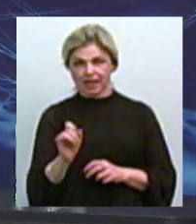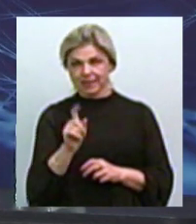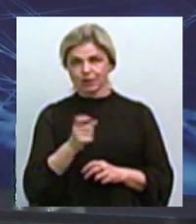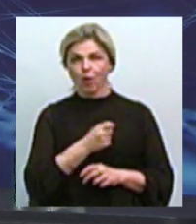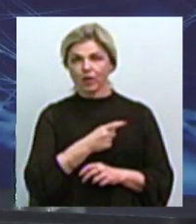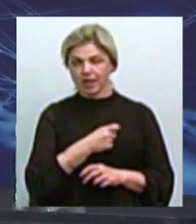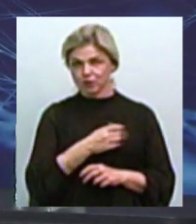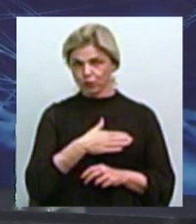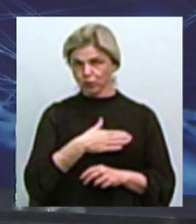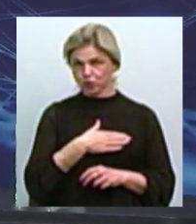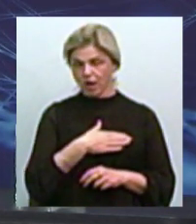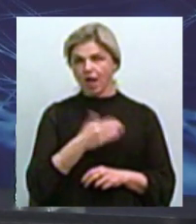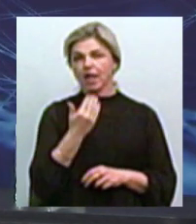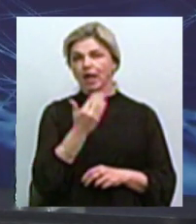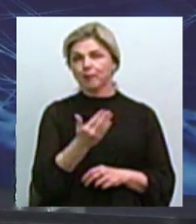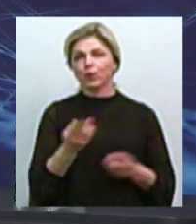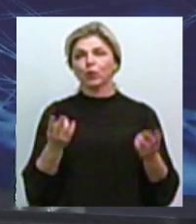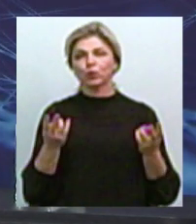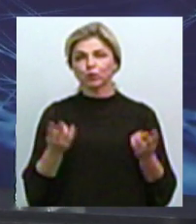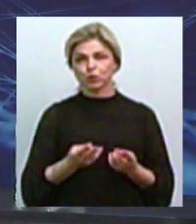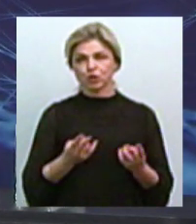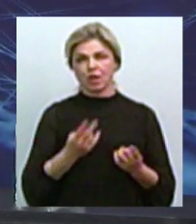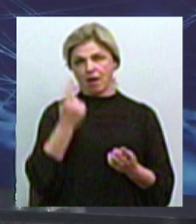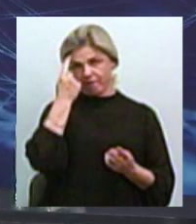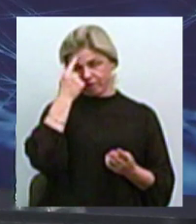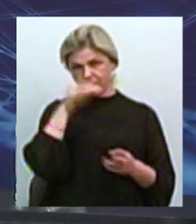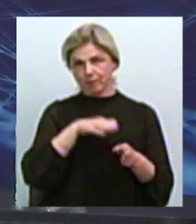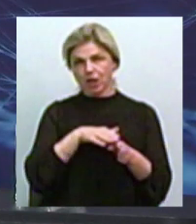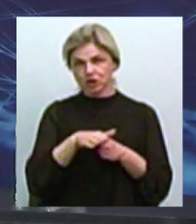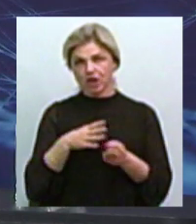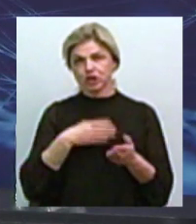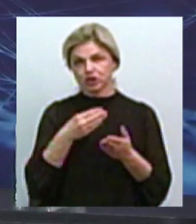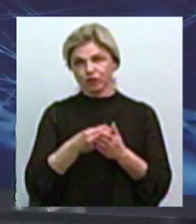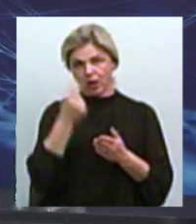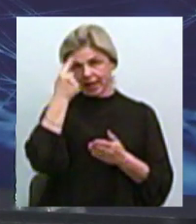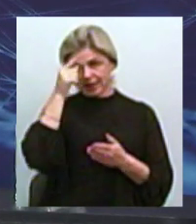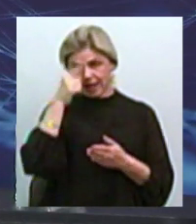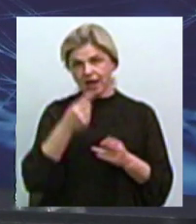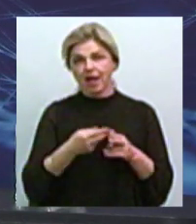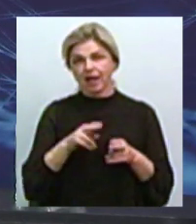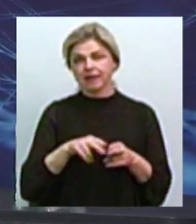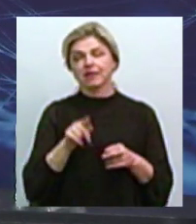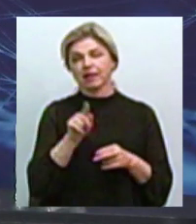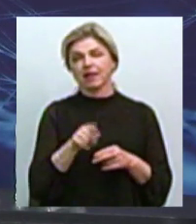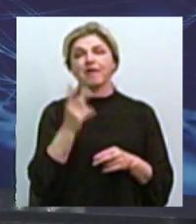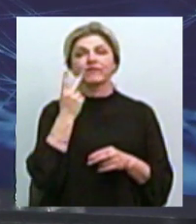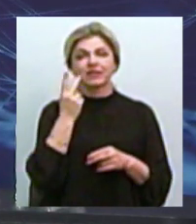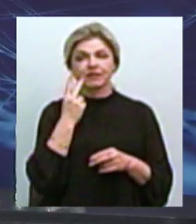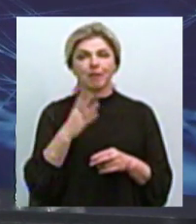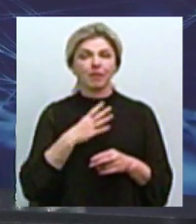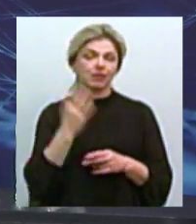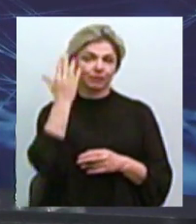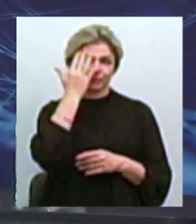человек, и поэтому ему тоже нужно вот воплощать свои идеи. А идея, собственно, этого проекта, как всегда, она, видимо, витала где-то в